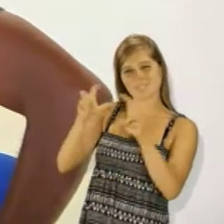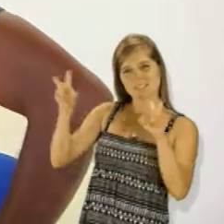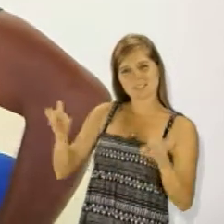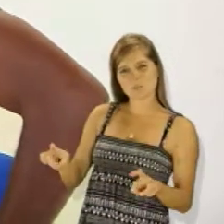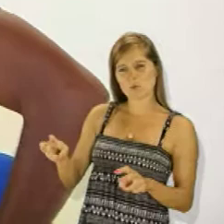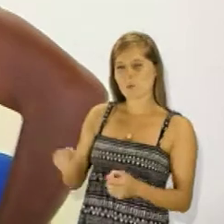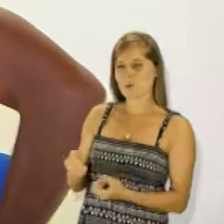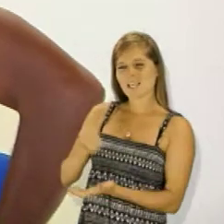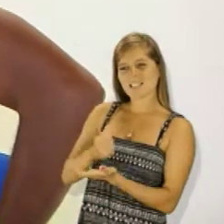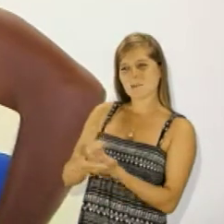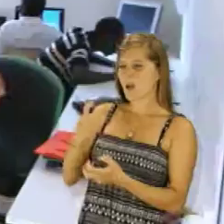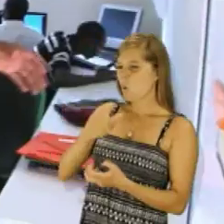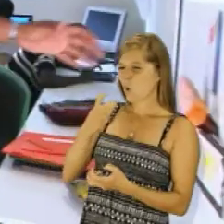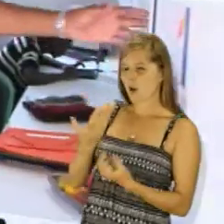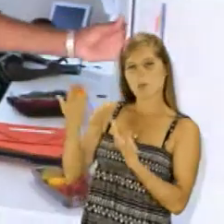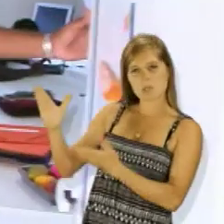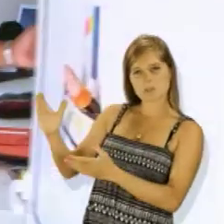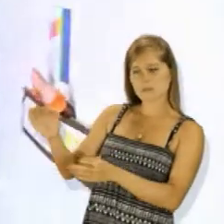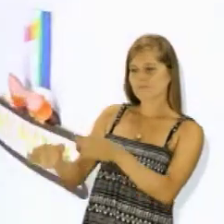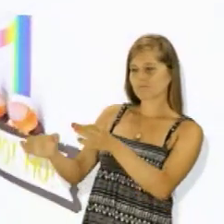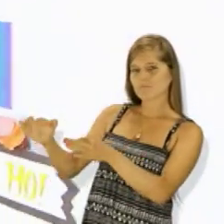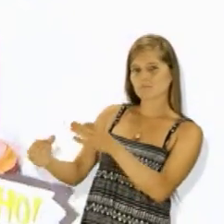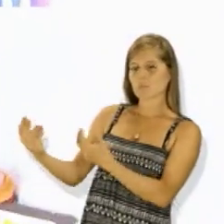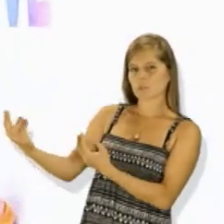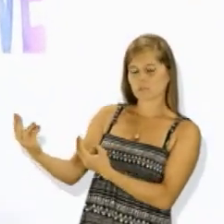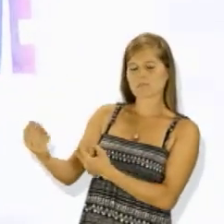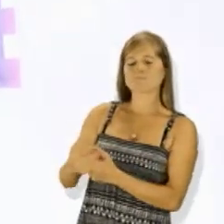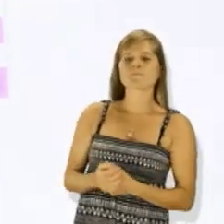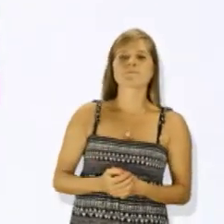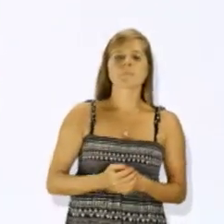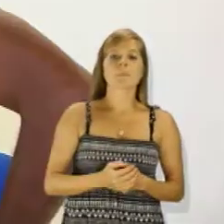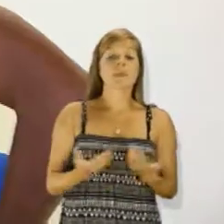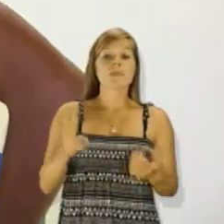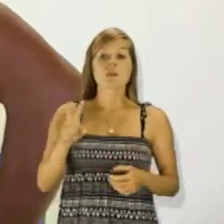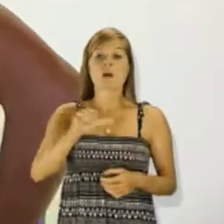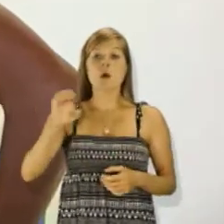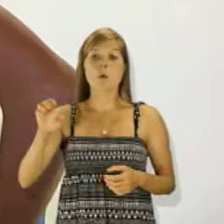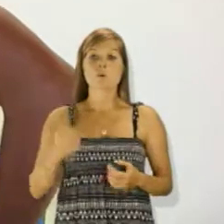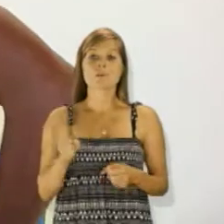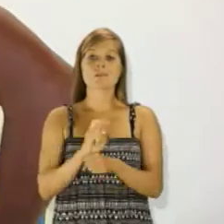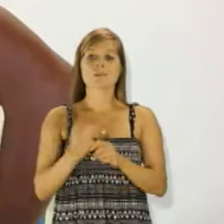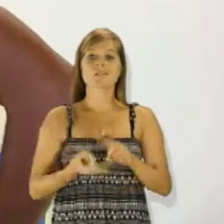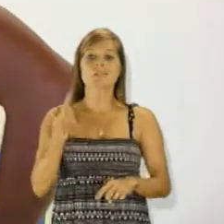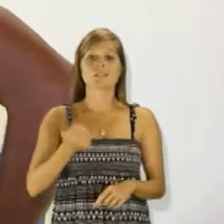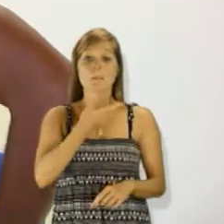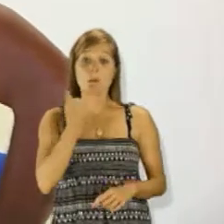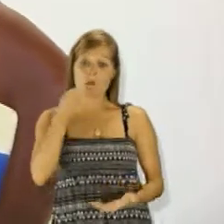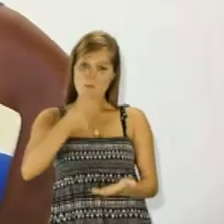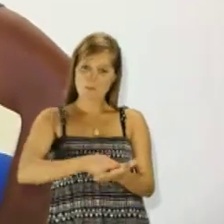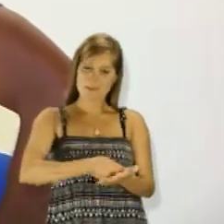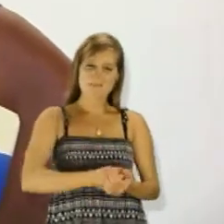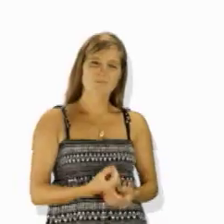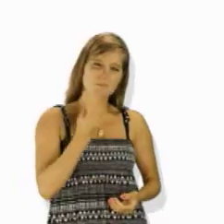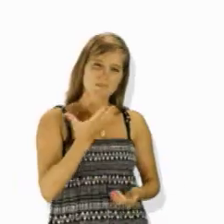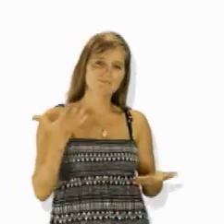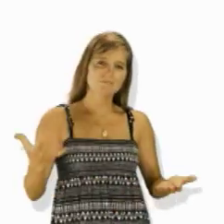d'éducateur spécialisé, qui sera une valorisation du travail et aussi au niveau salarial, parce qu'au niveau des indices, on